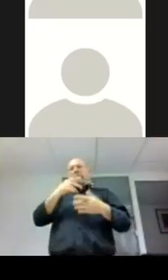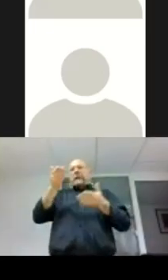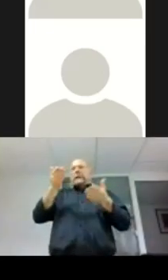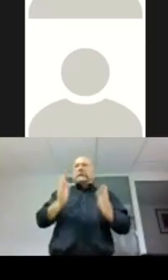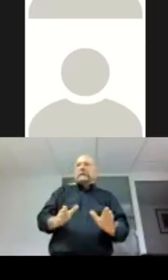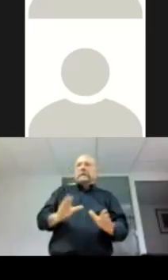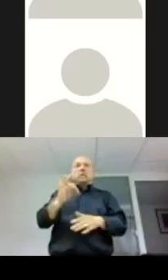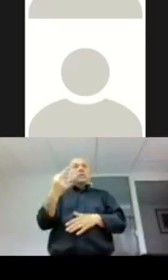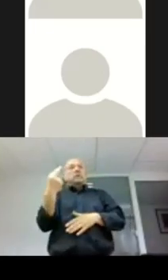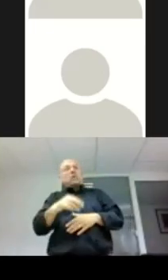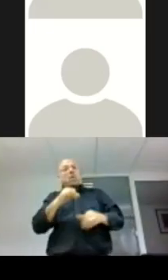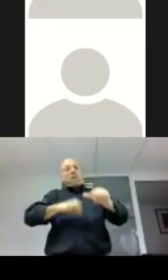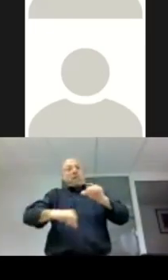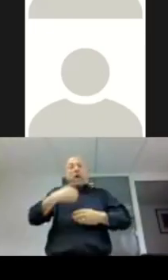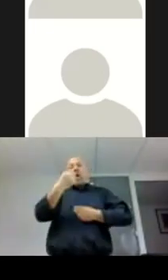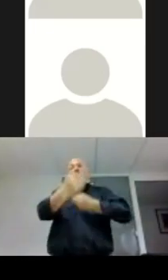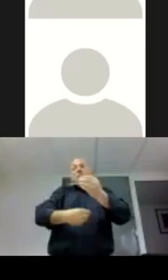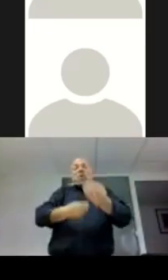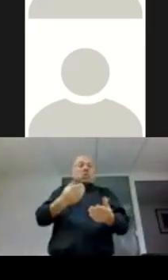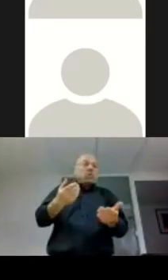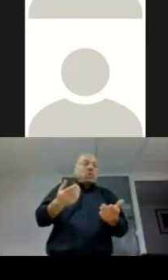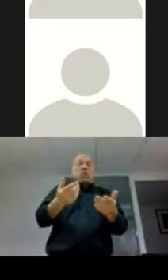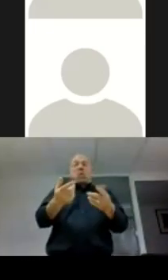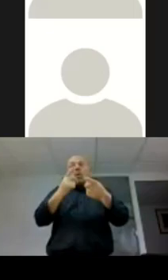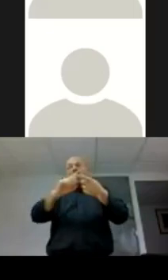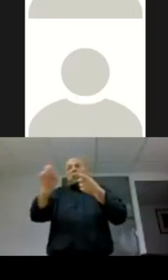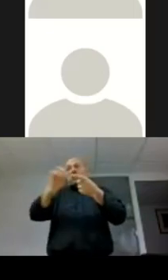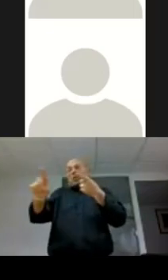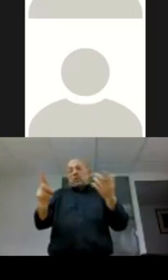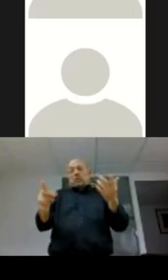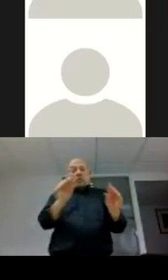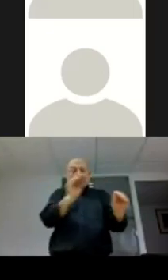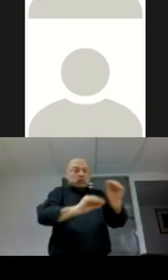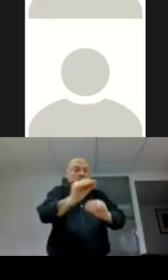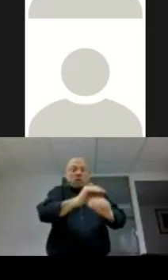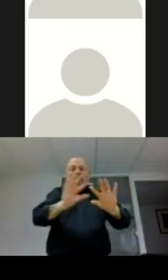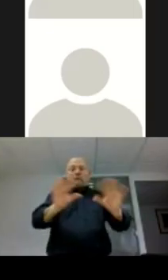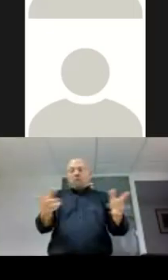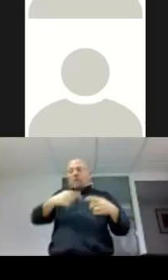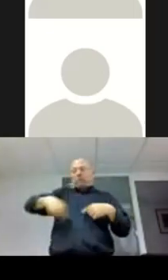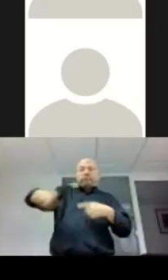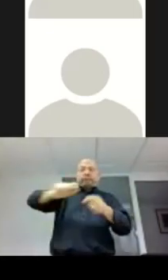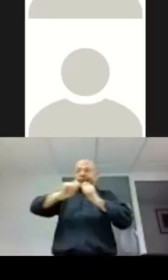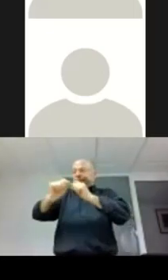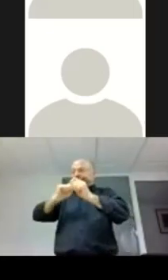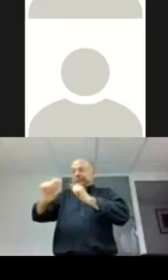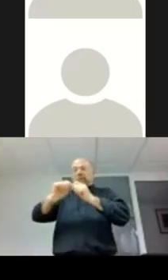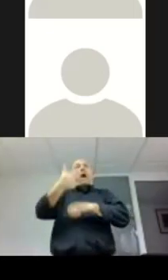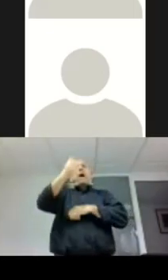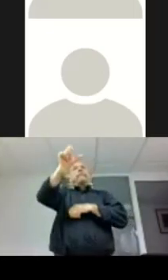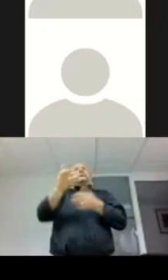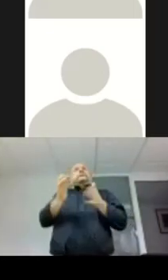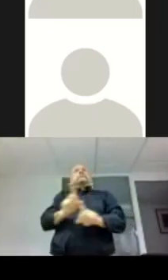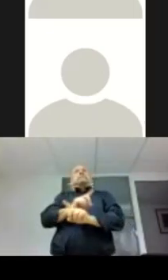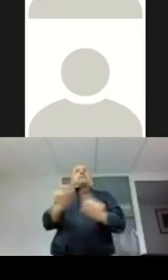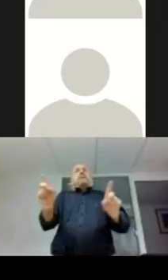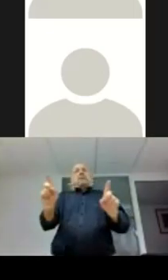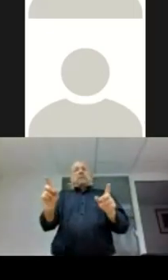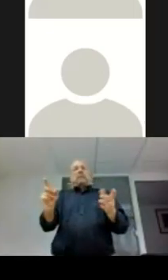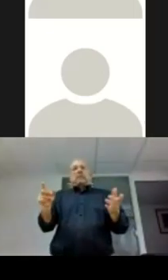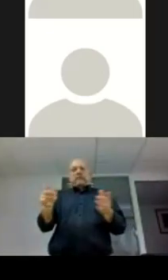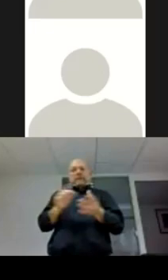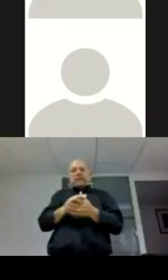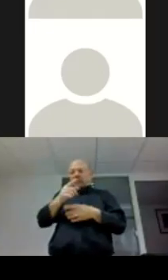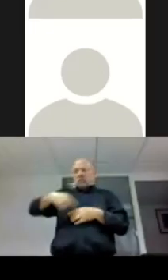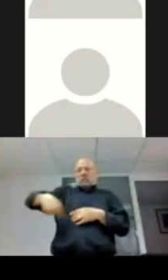des dossiers, on discute d'une prise en charge chirurgicale d'emblée ou alors d'un traitement qui peut précéder l'opération ou la